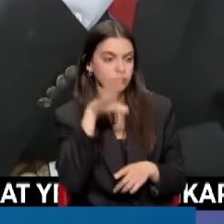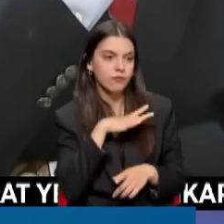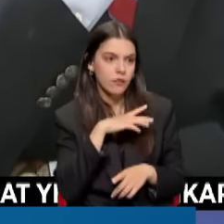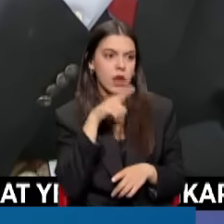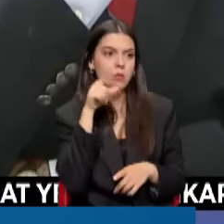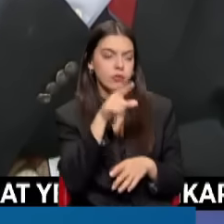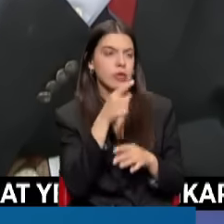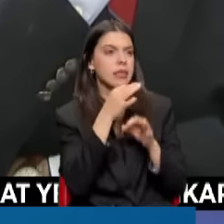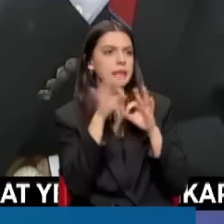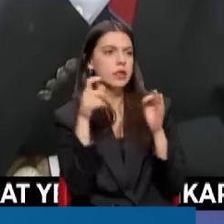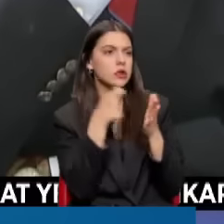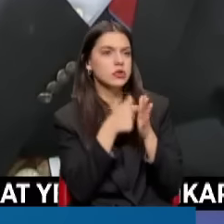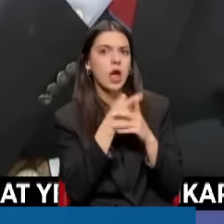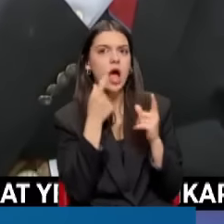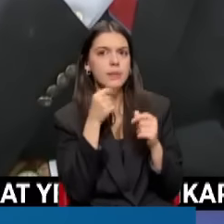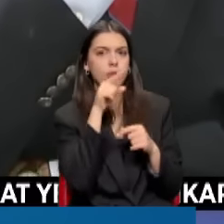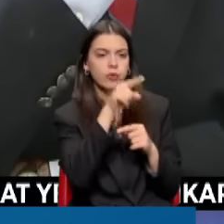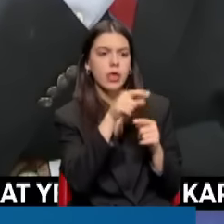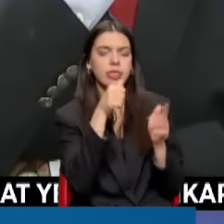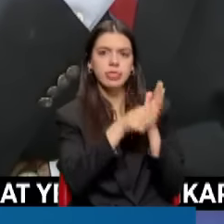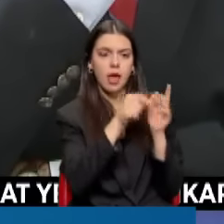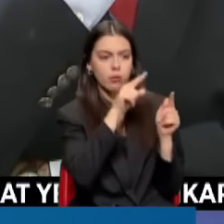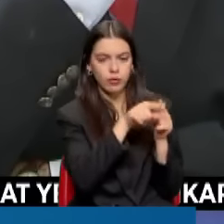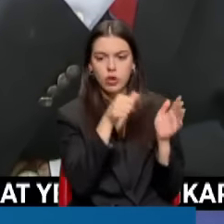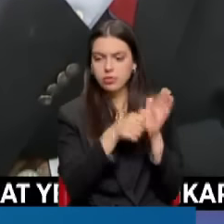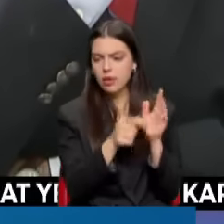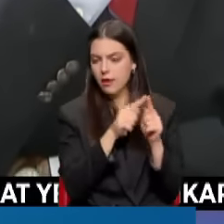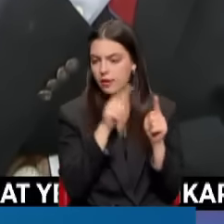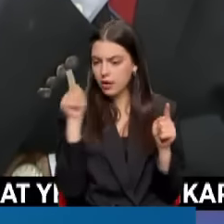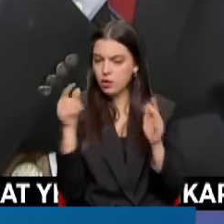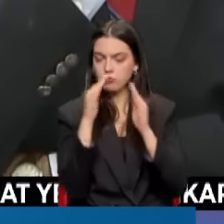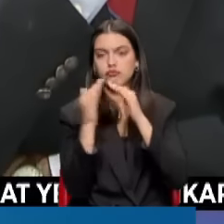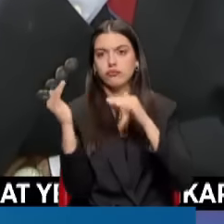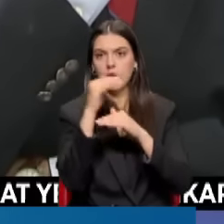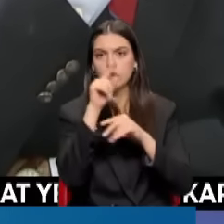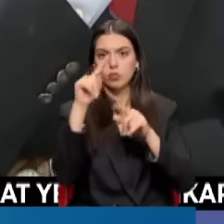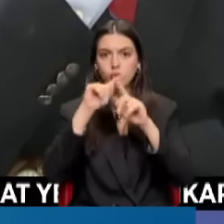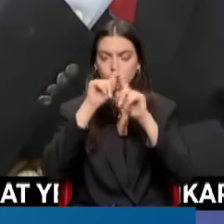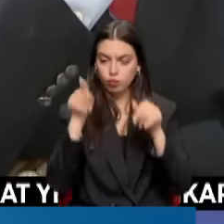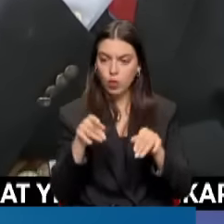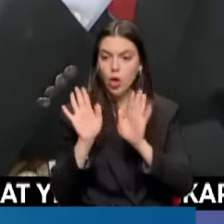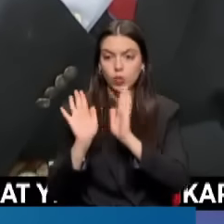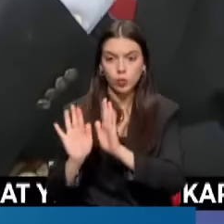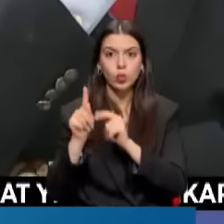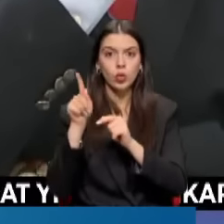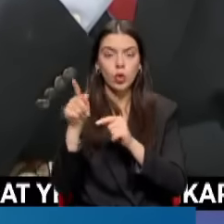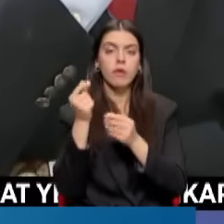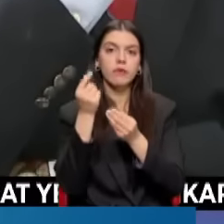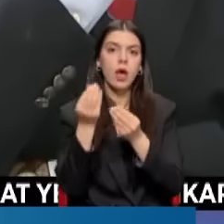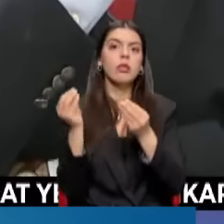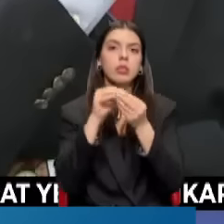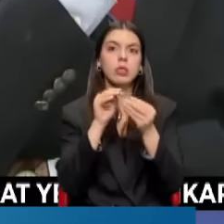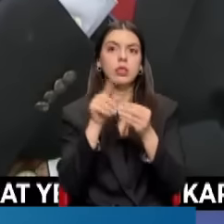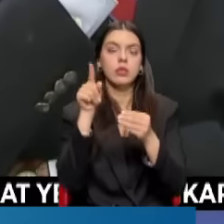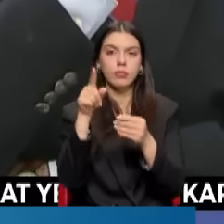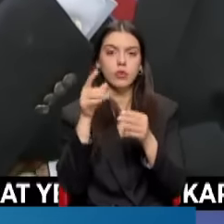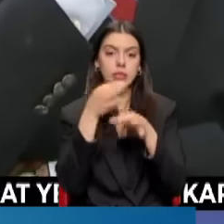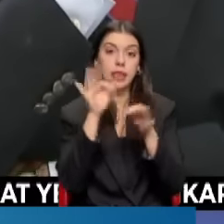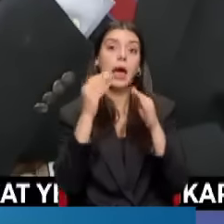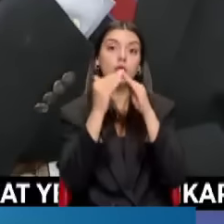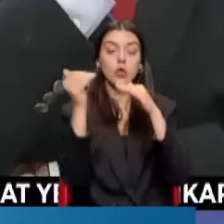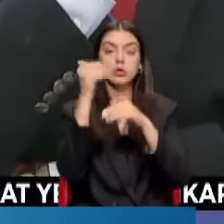bunun değeri şu tarihten şu tarihe kadar şu kadar arttı dükkanınız dururken bu gözlükler değeri şu kadar